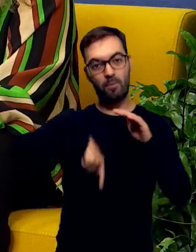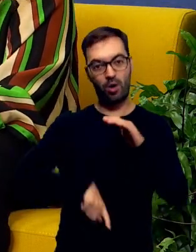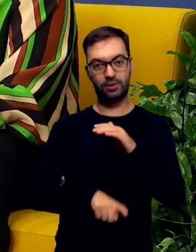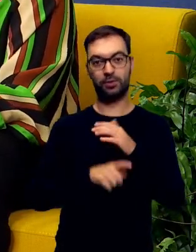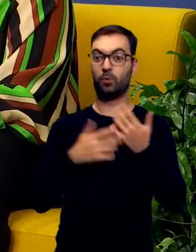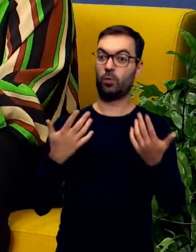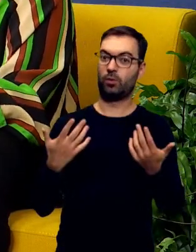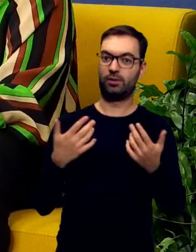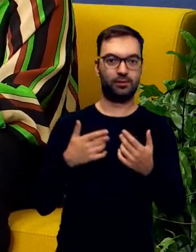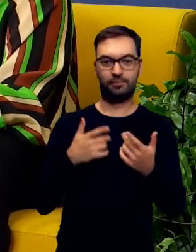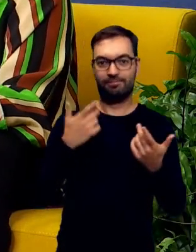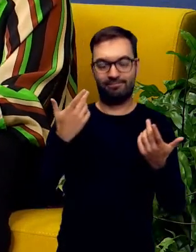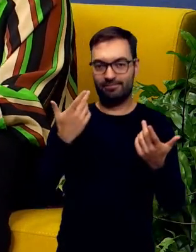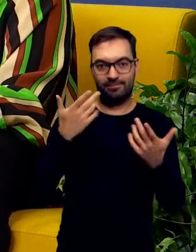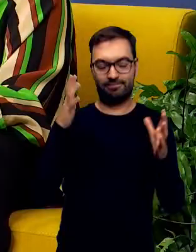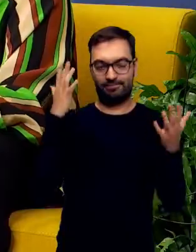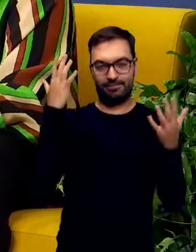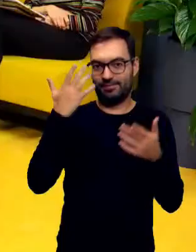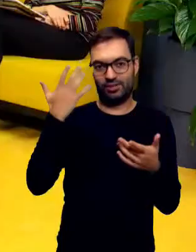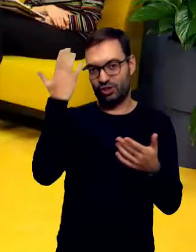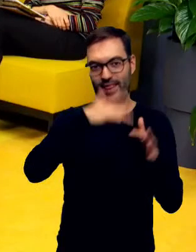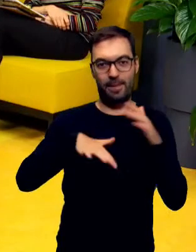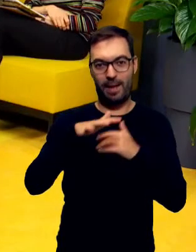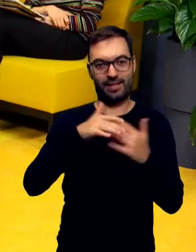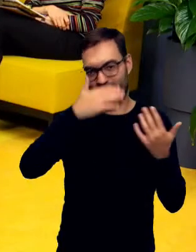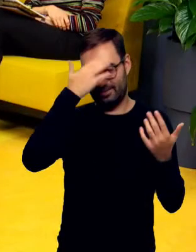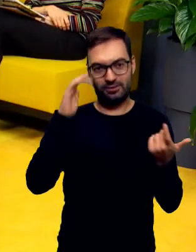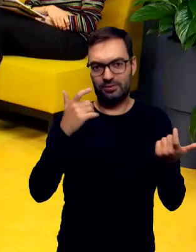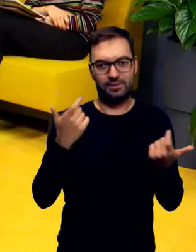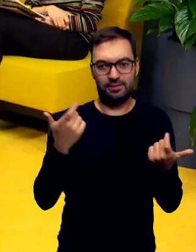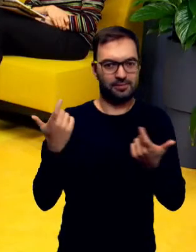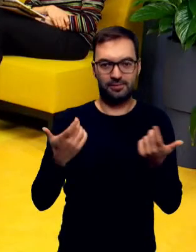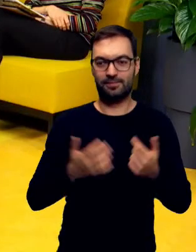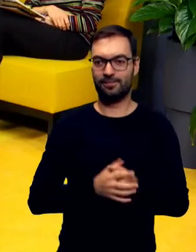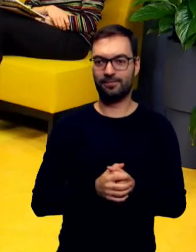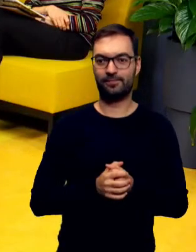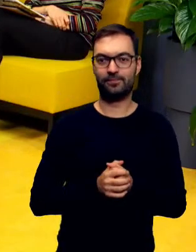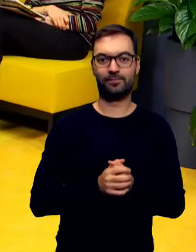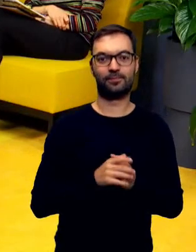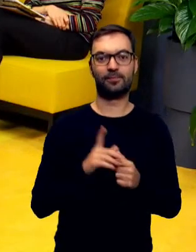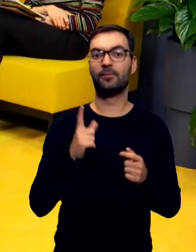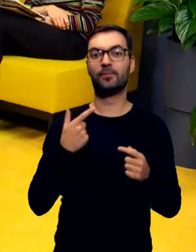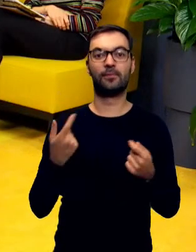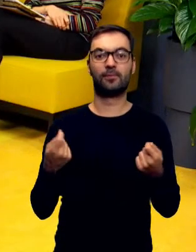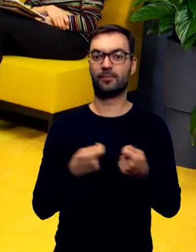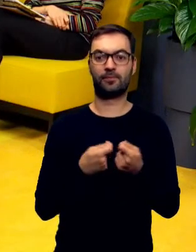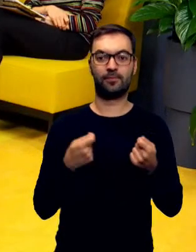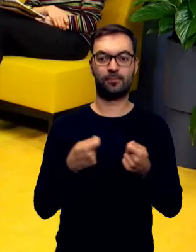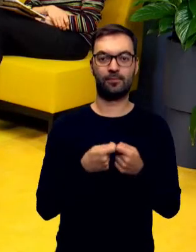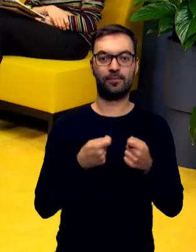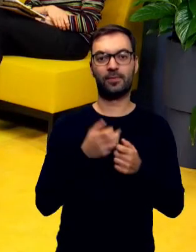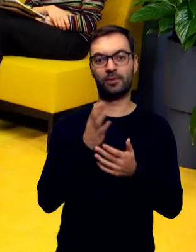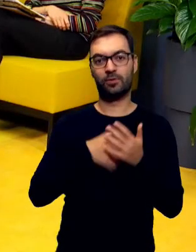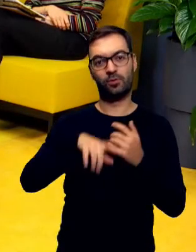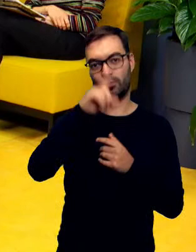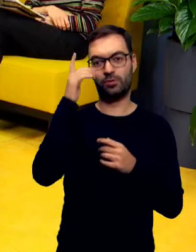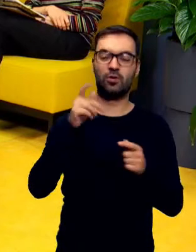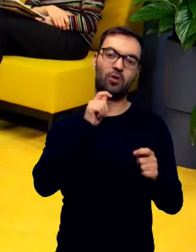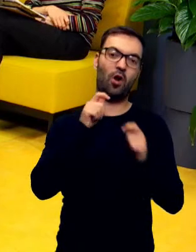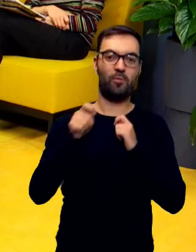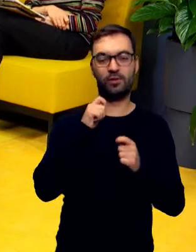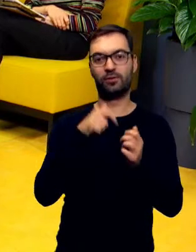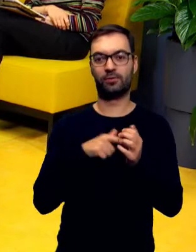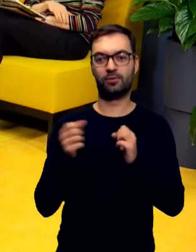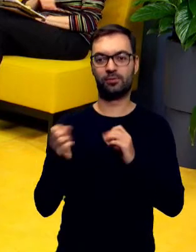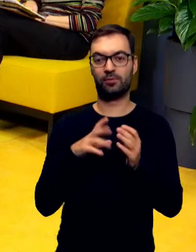ziemią, było po prostu czarną magią, co nie przeszkadzało niektórym ludziom wypowiadać